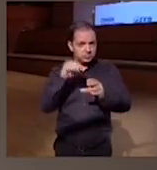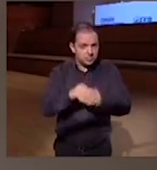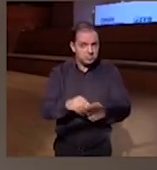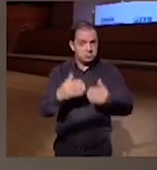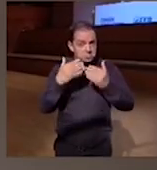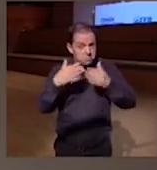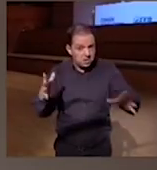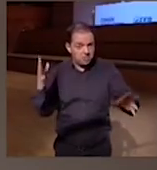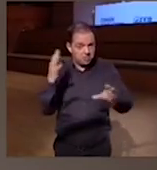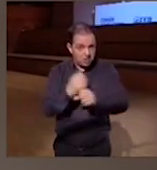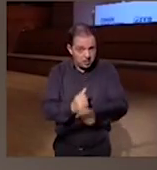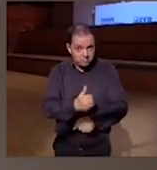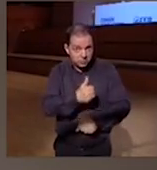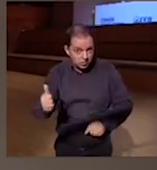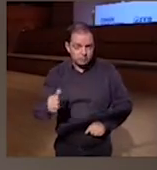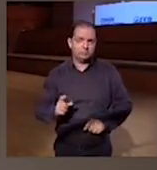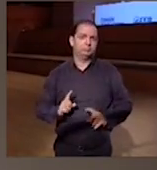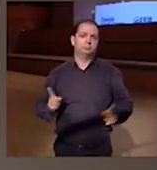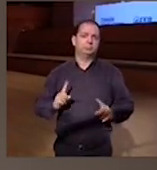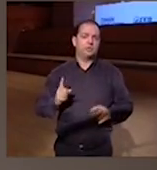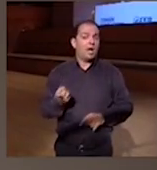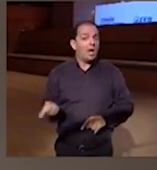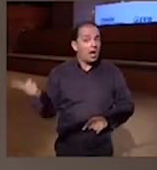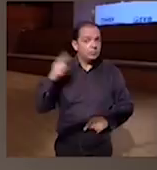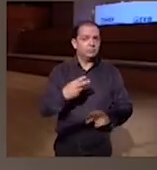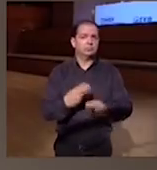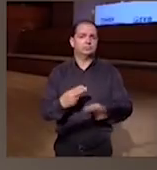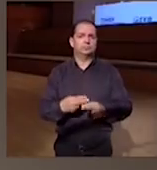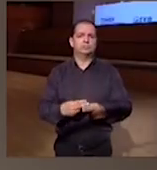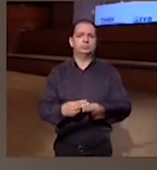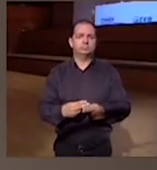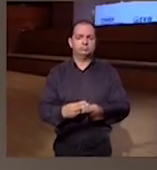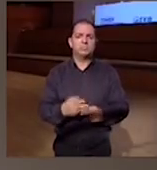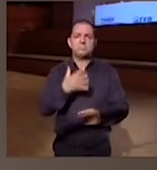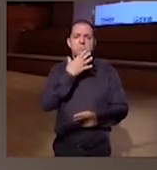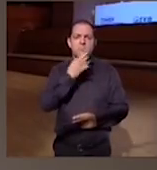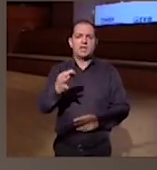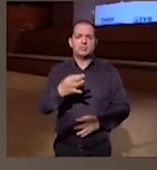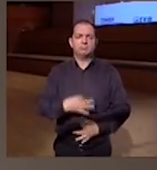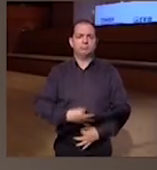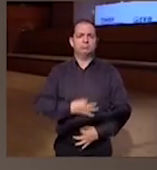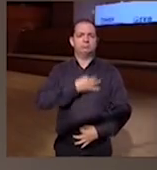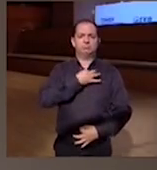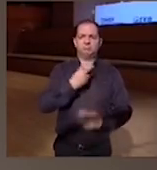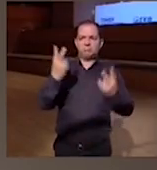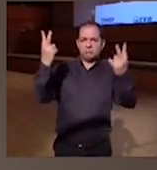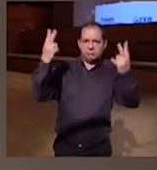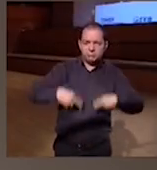Το σημαντικότερο είναι ότι κέρδισε ξανά την αξιοπιστία της απέναντι στους εταίρους